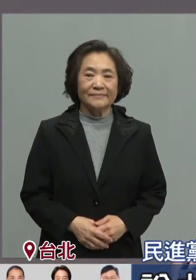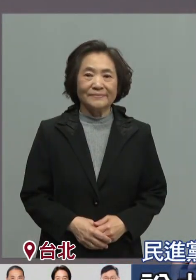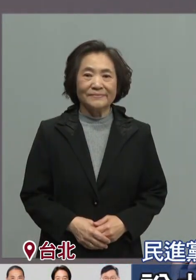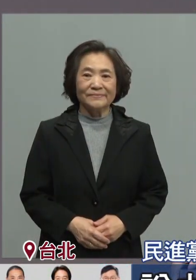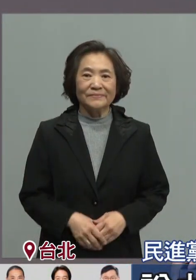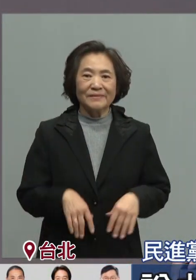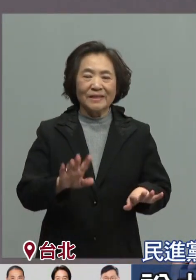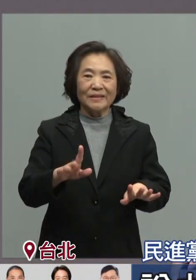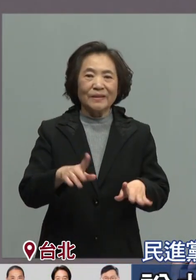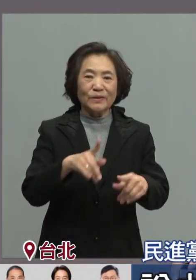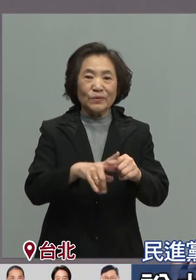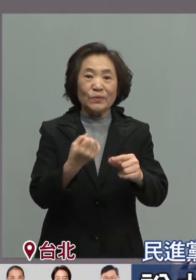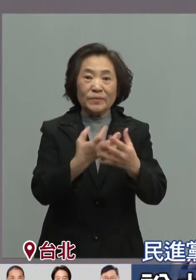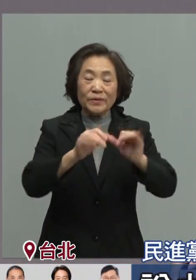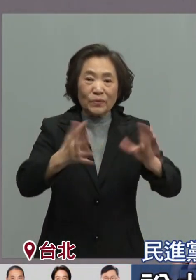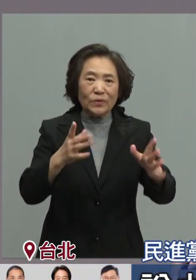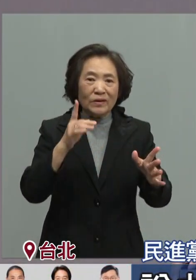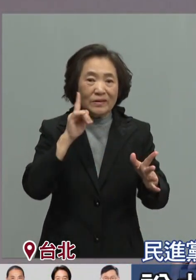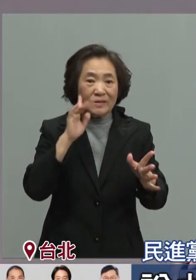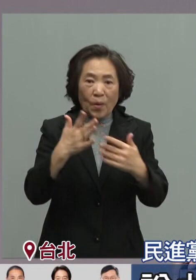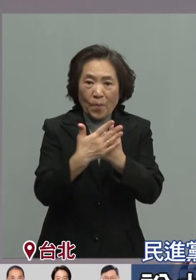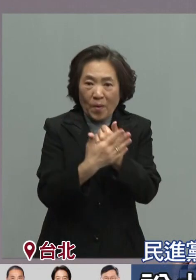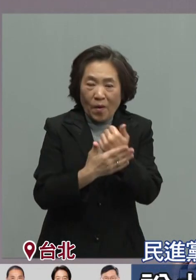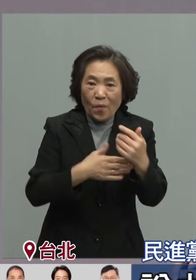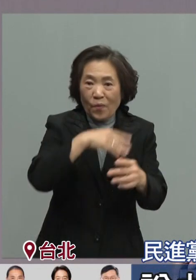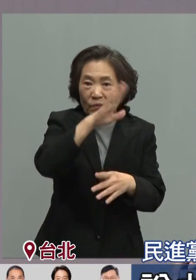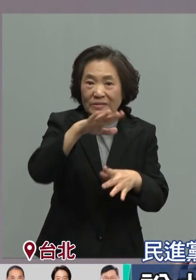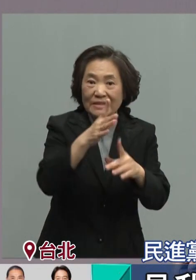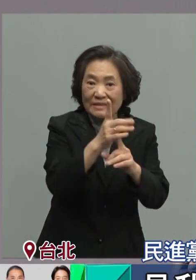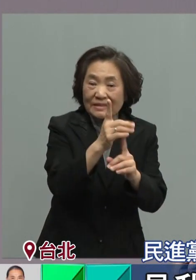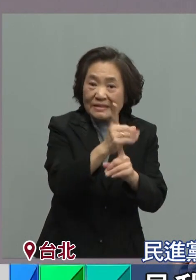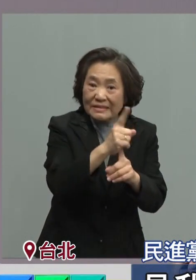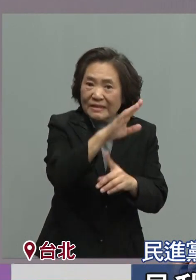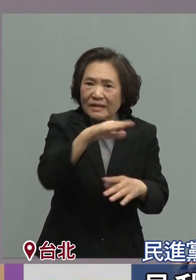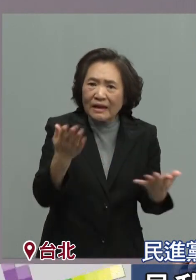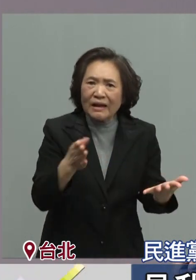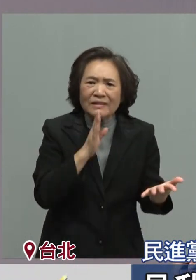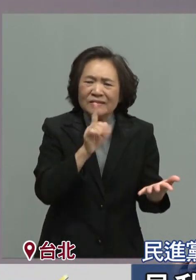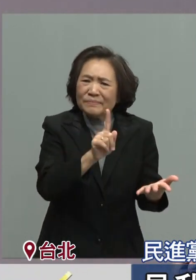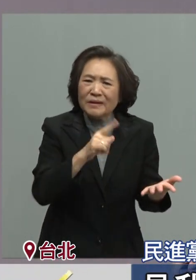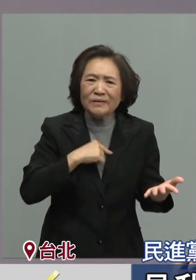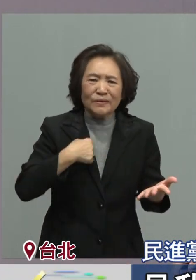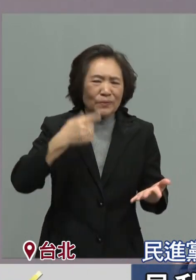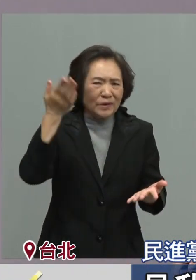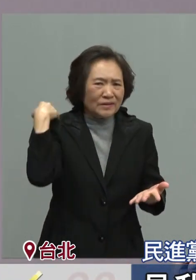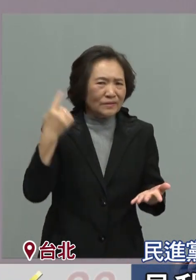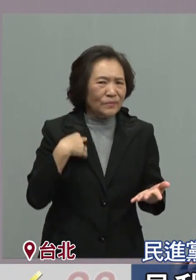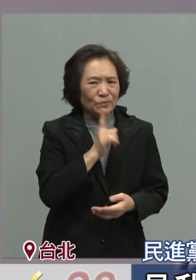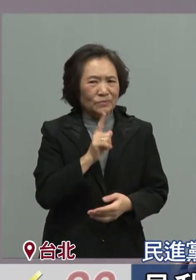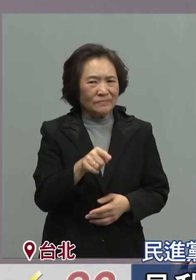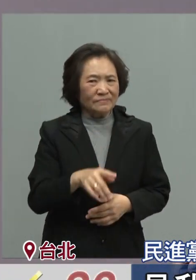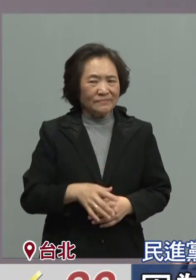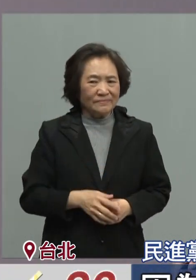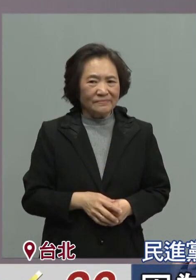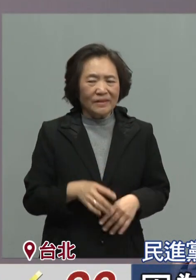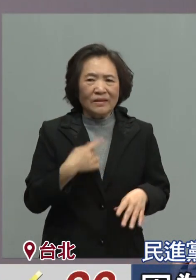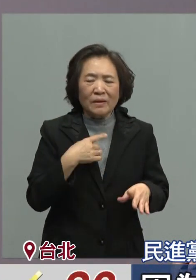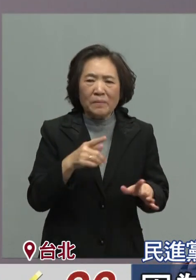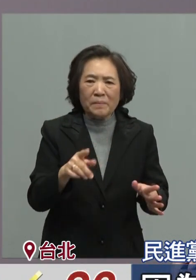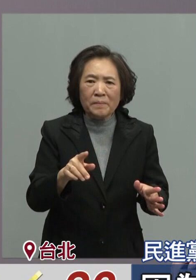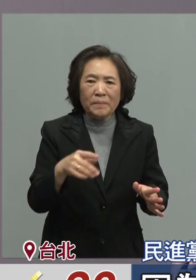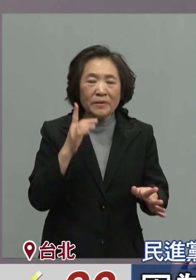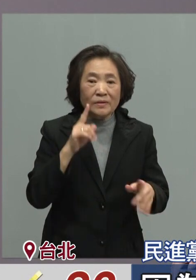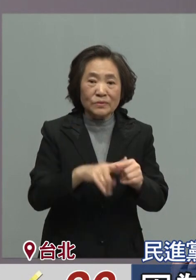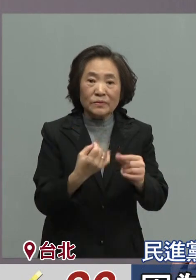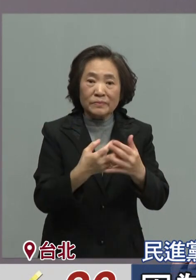说中华民国是护国神山，这是我以前从来没有听过的神话，因为这要得